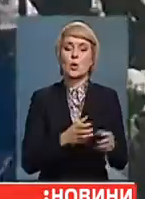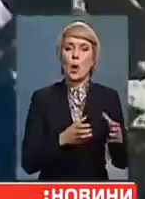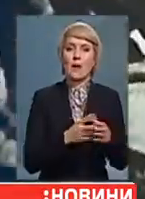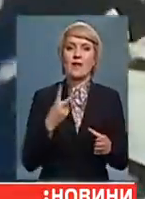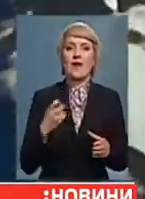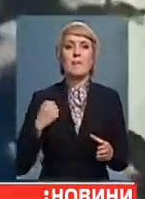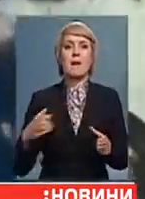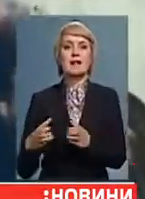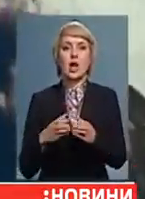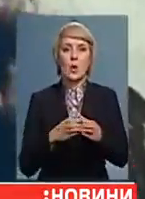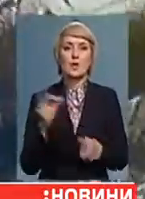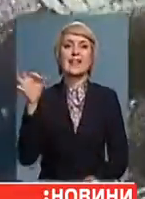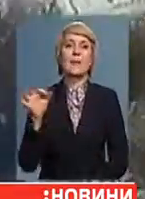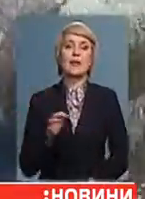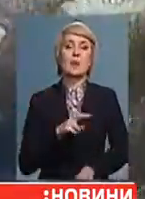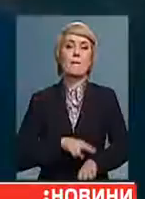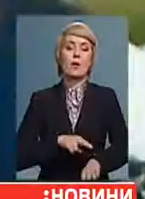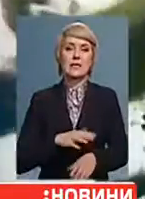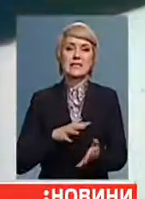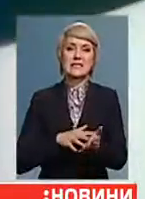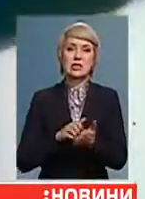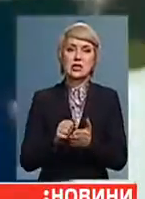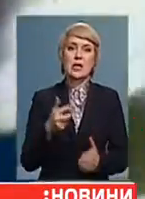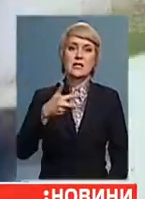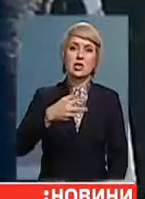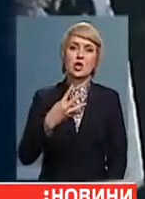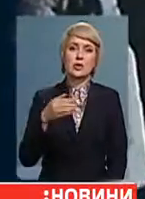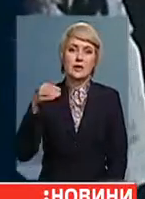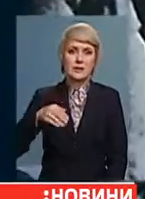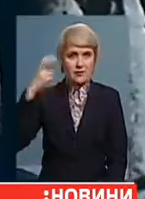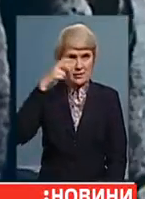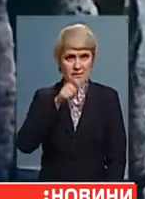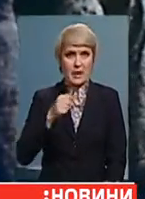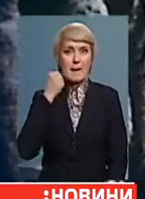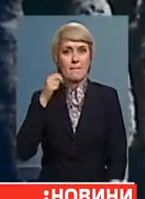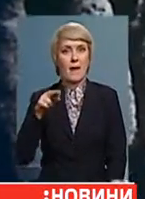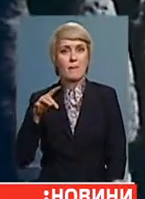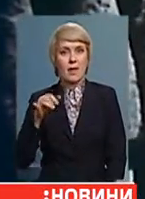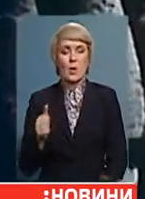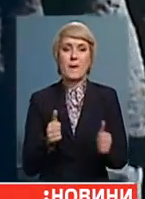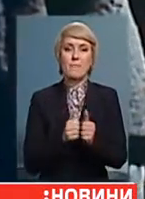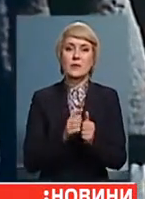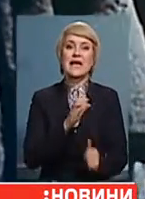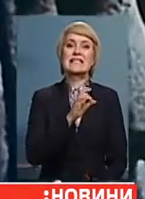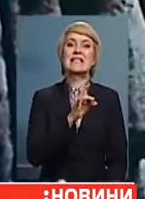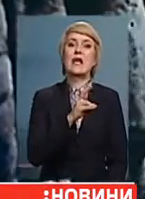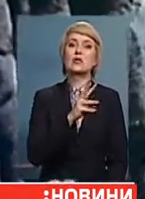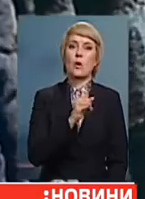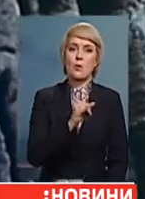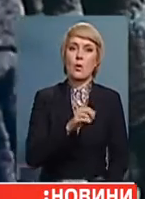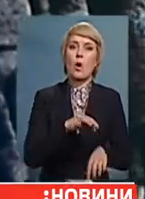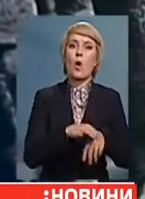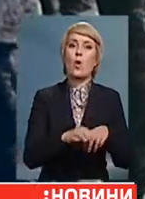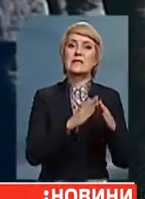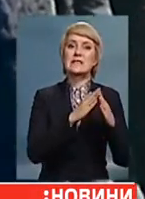батальйони німецької поліції знищили майже 34 тисячі киян. У Бабиному Яру і розташованому поряд Сирецькому концтаборі людей страчували